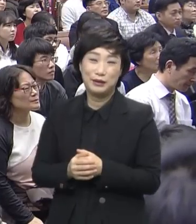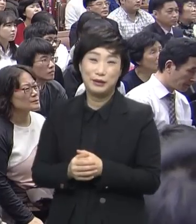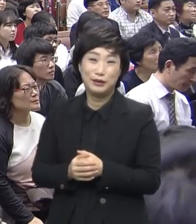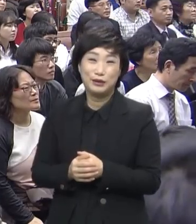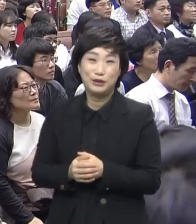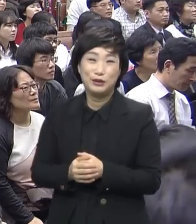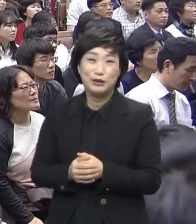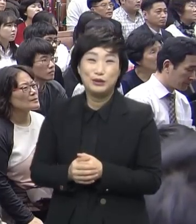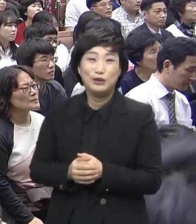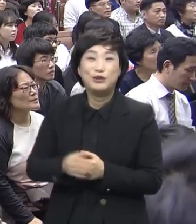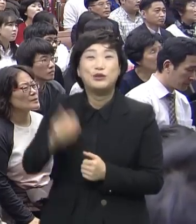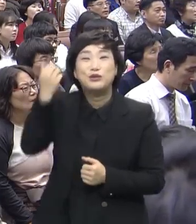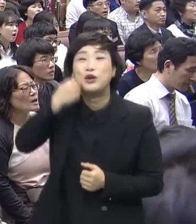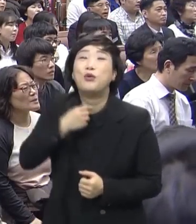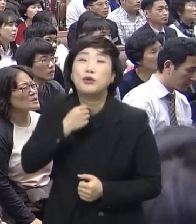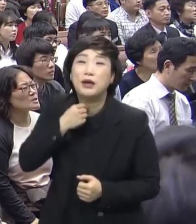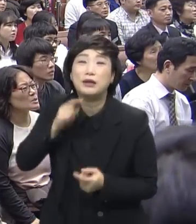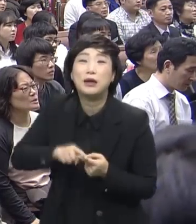누구 원대로 되기를 바란다?